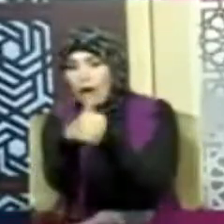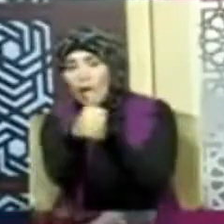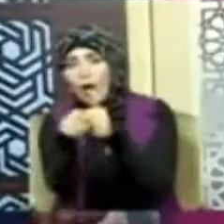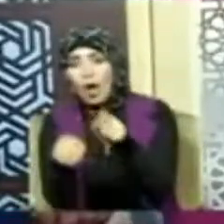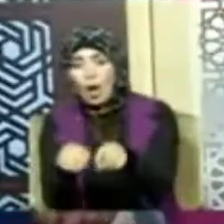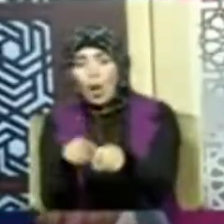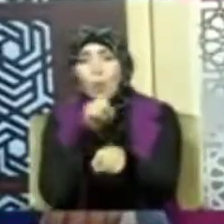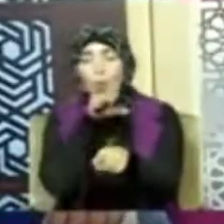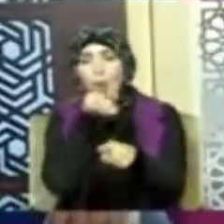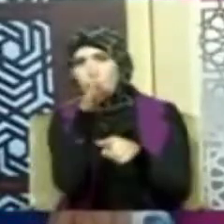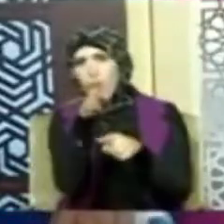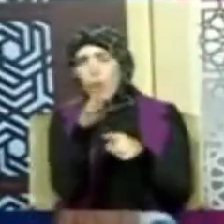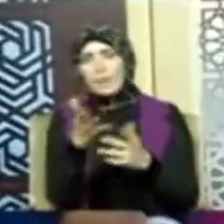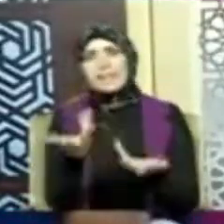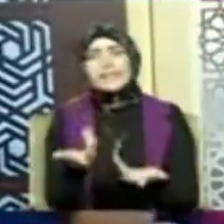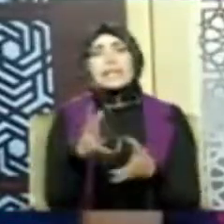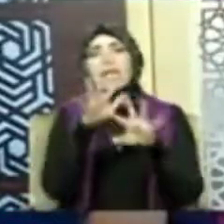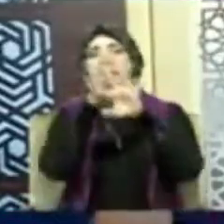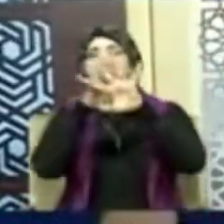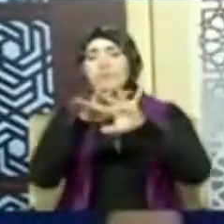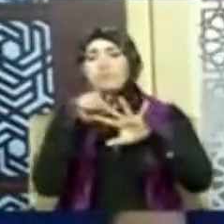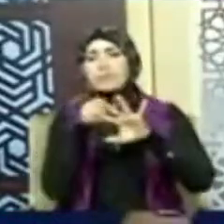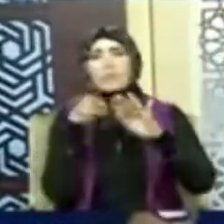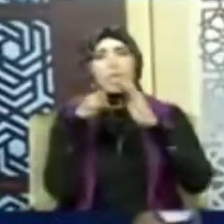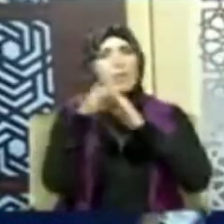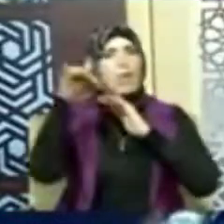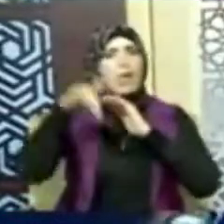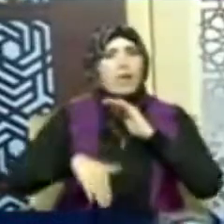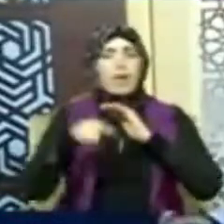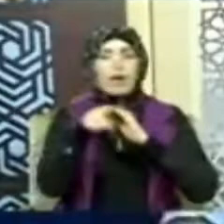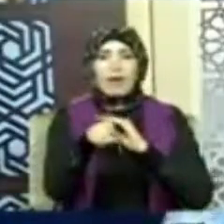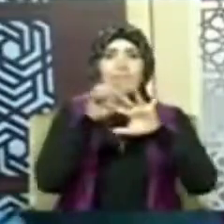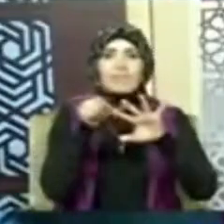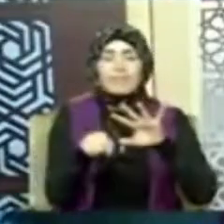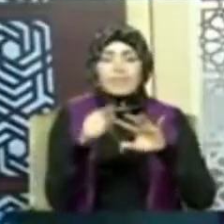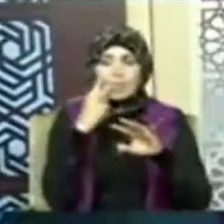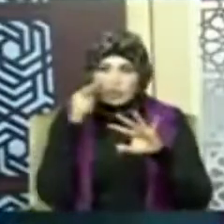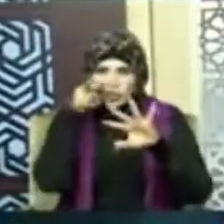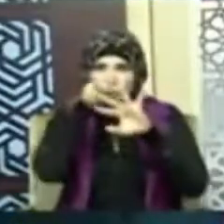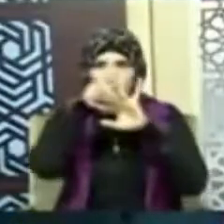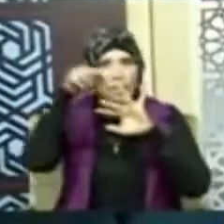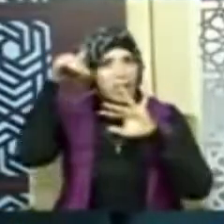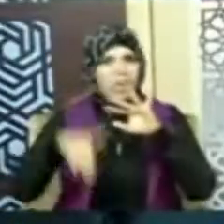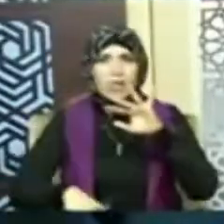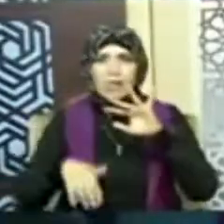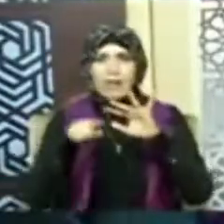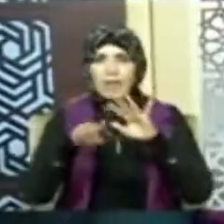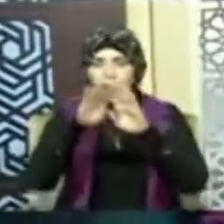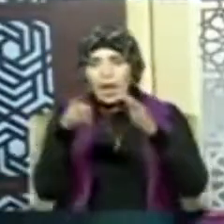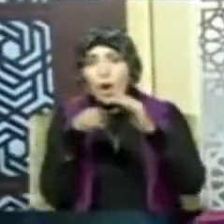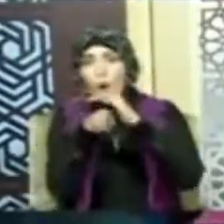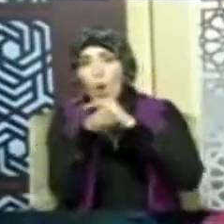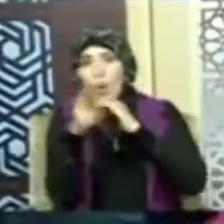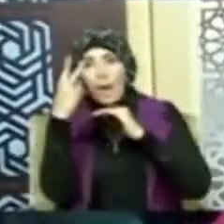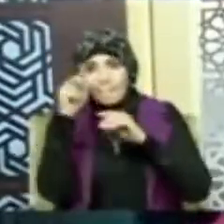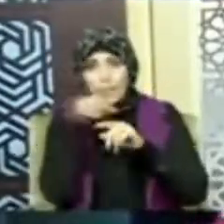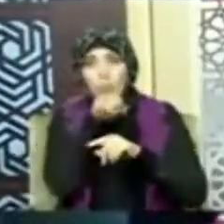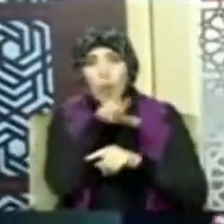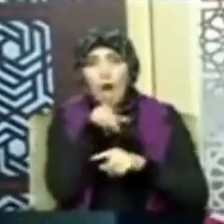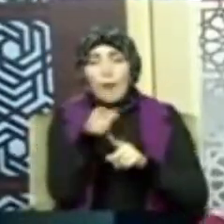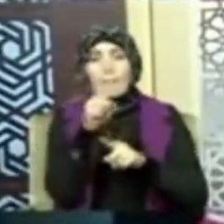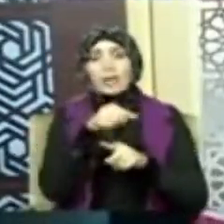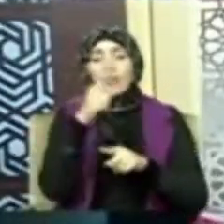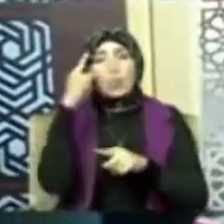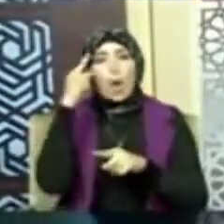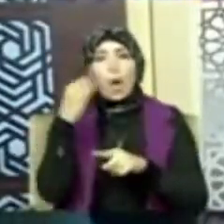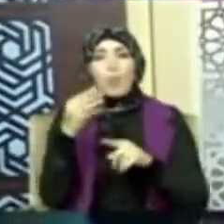العنكبوت لقد ضرب نسيجه قبل ميلاد محمد. ويح قوم جفوا نبيا